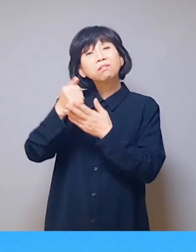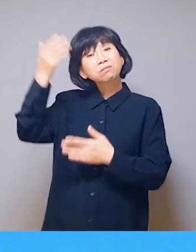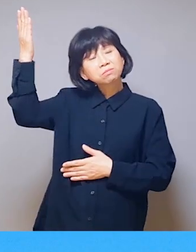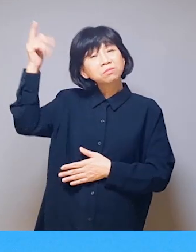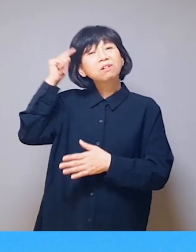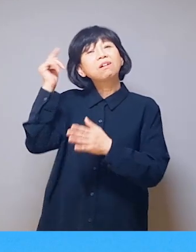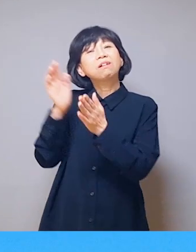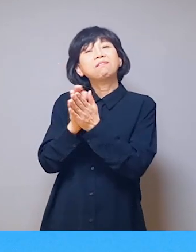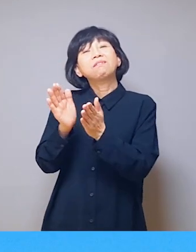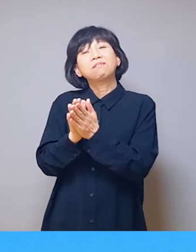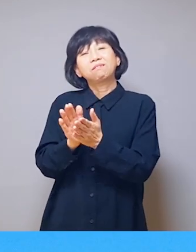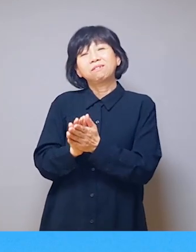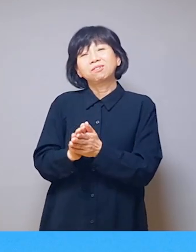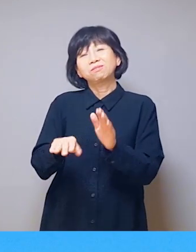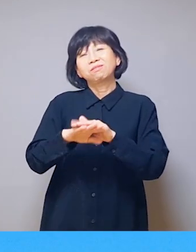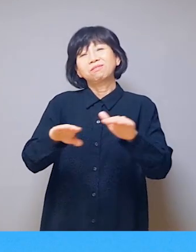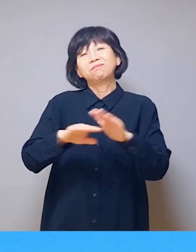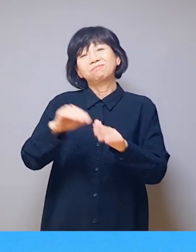알아서 해결하시더라고요.